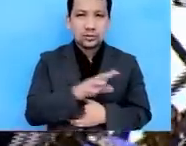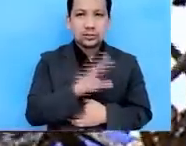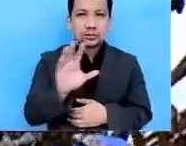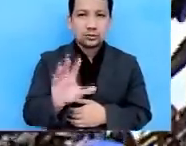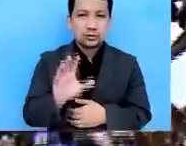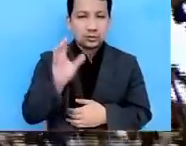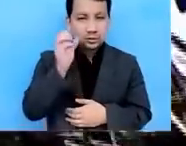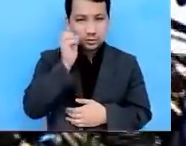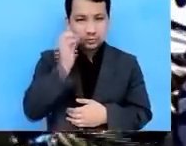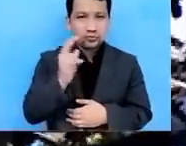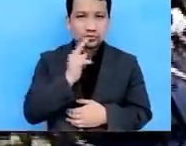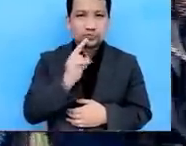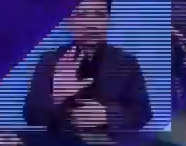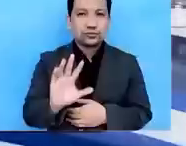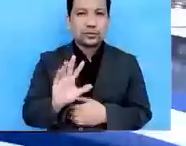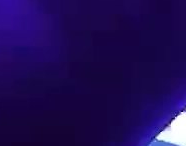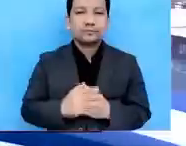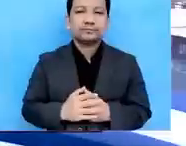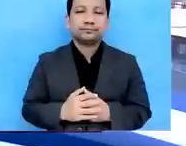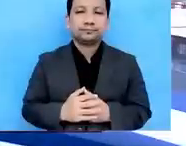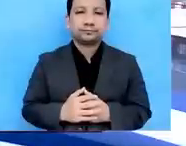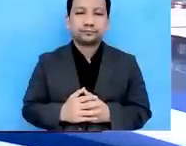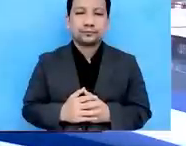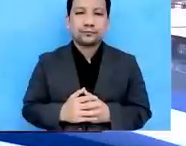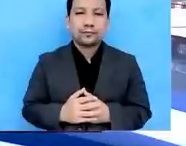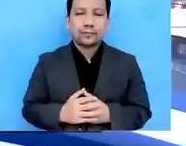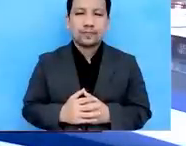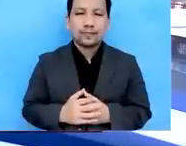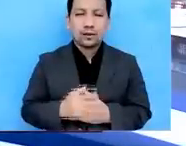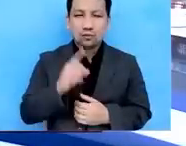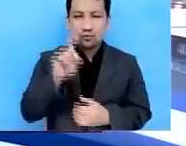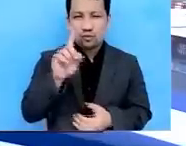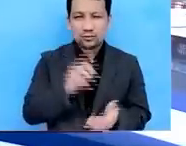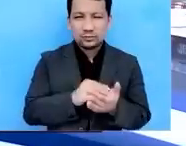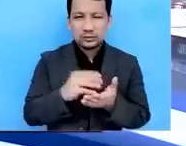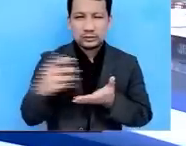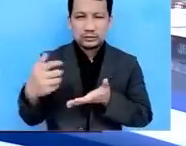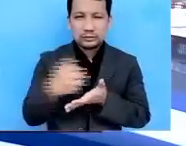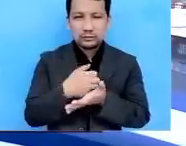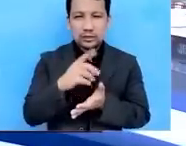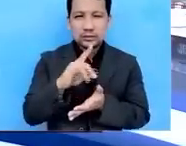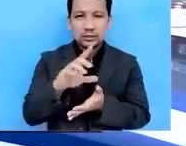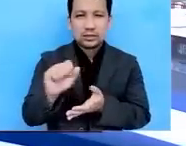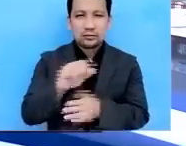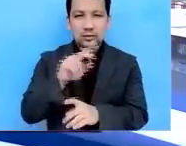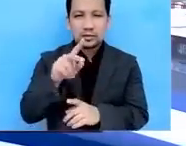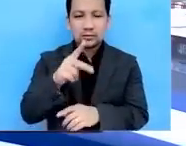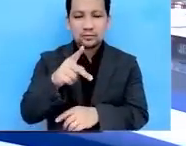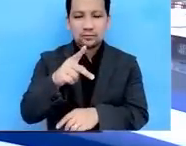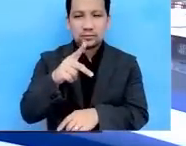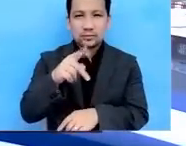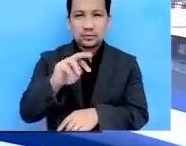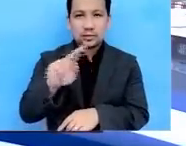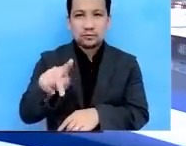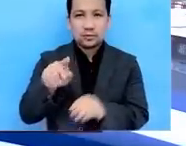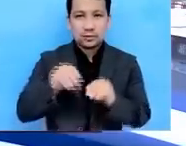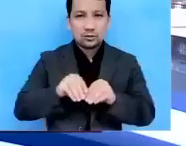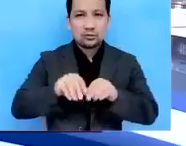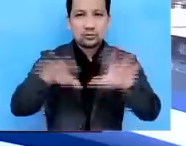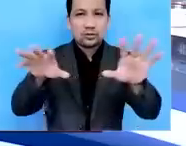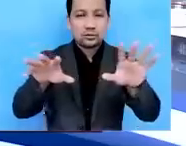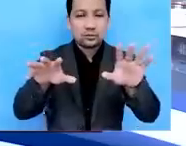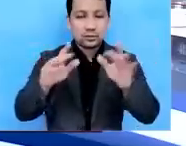Francisco, News 5. Mahigit 1 milyong datos mula sa database ng Philippine National Police ang nag-leak online ayon sa